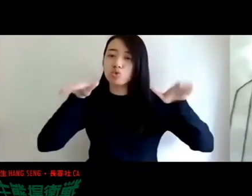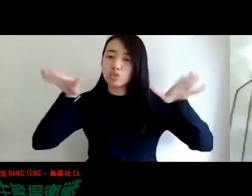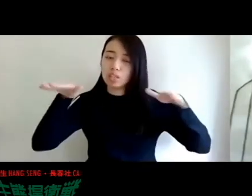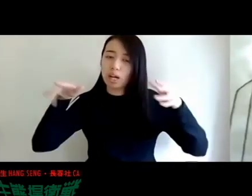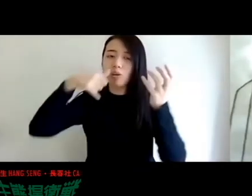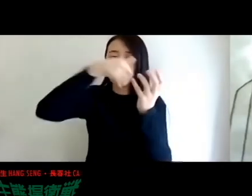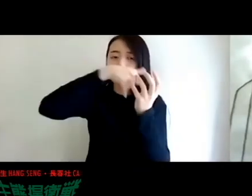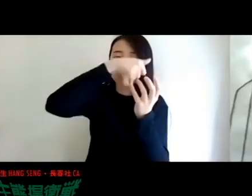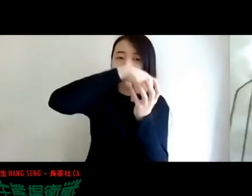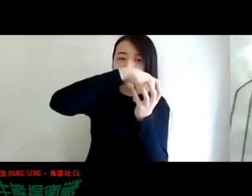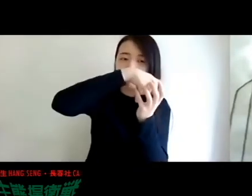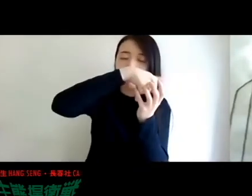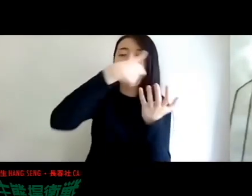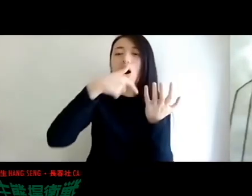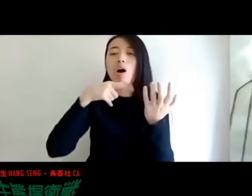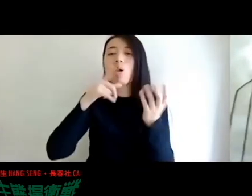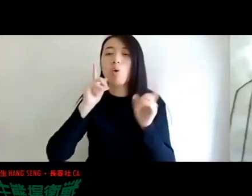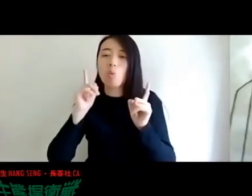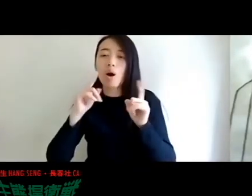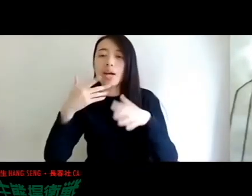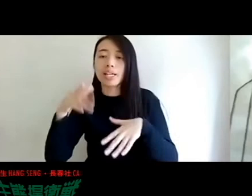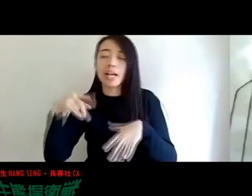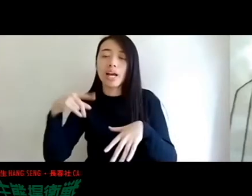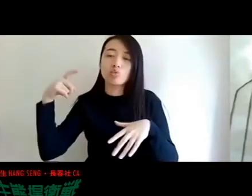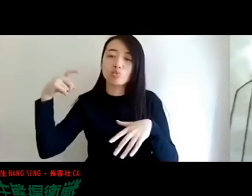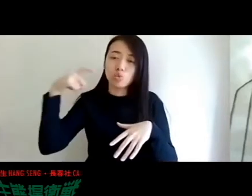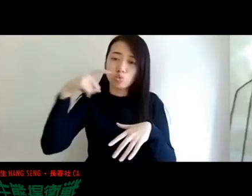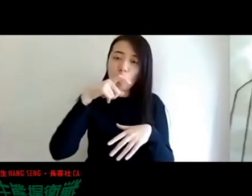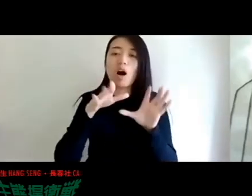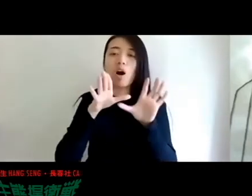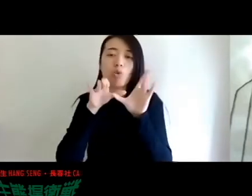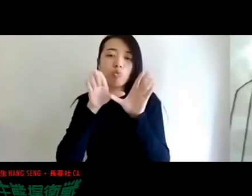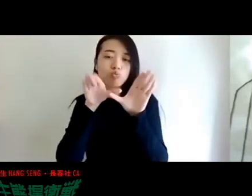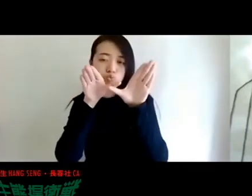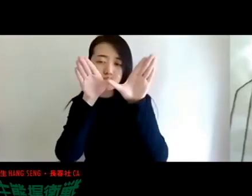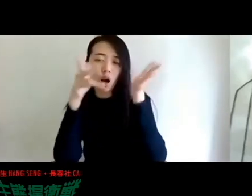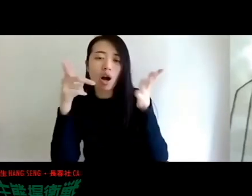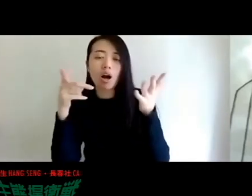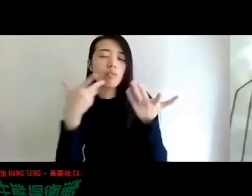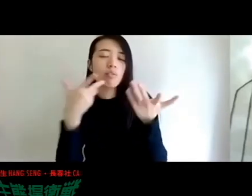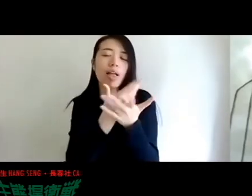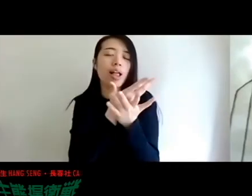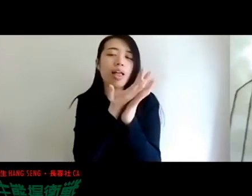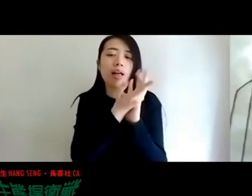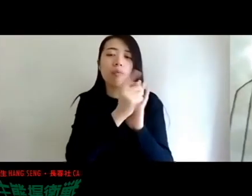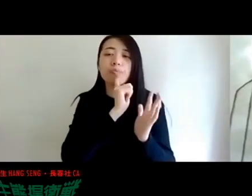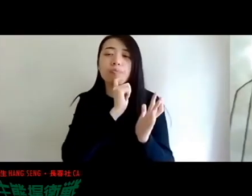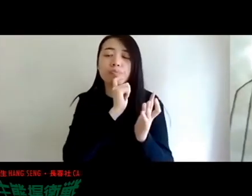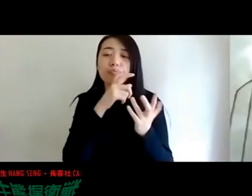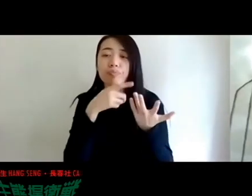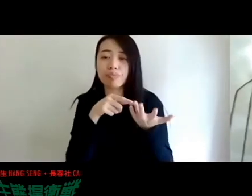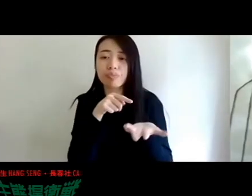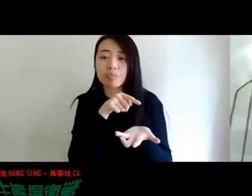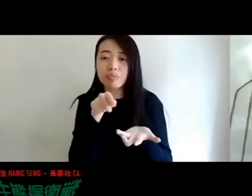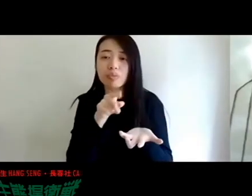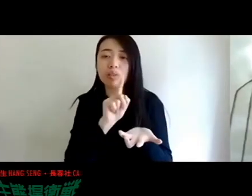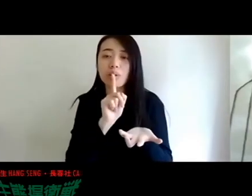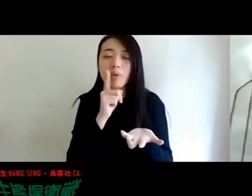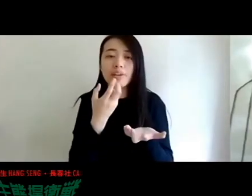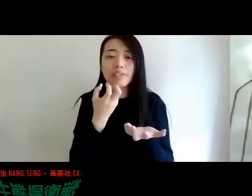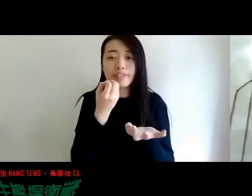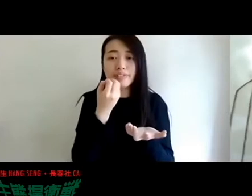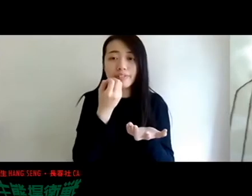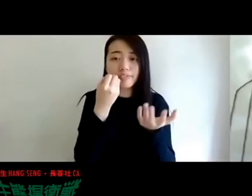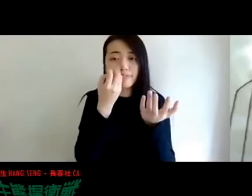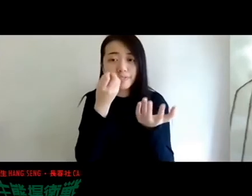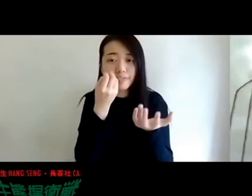有昆蟲啦，昆蟲會去攞啲花蜜啦，幫